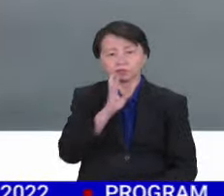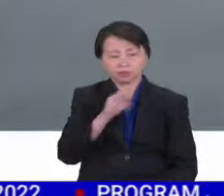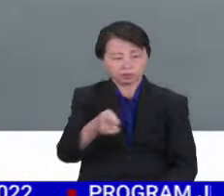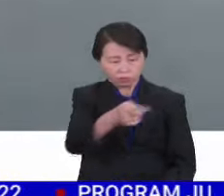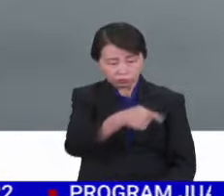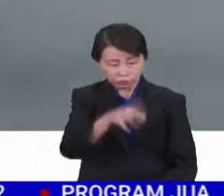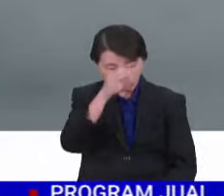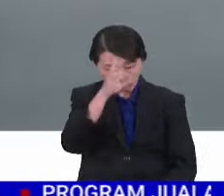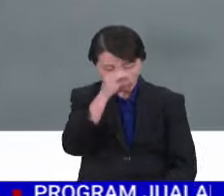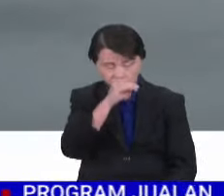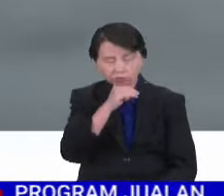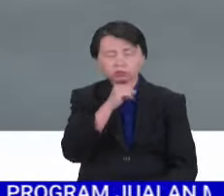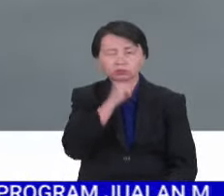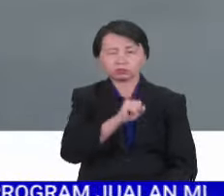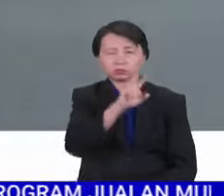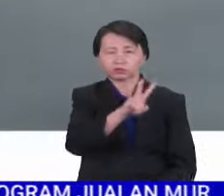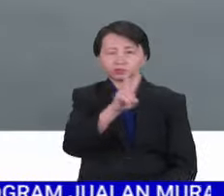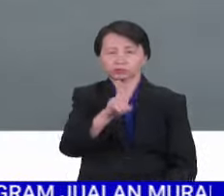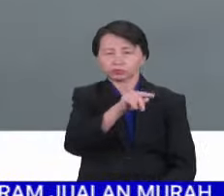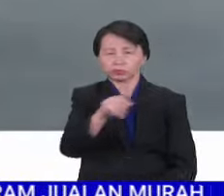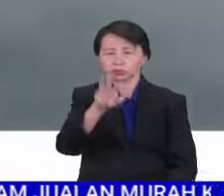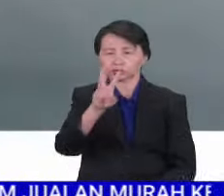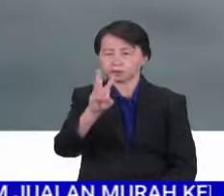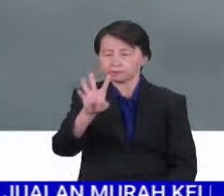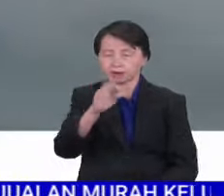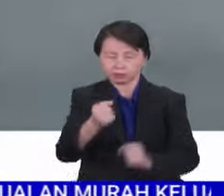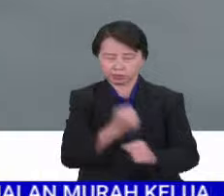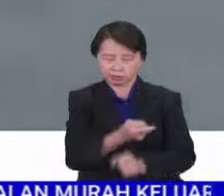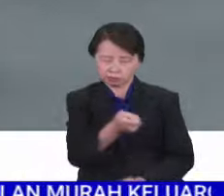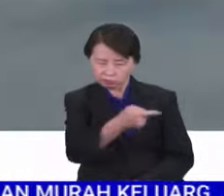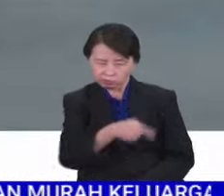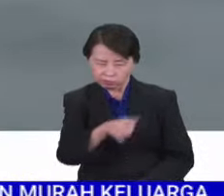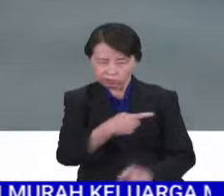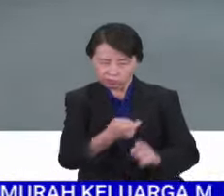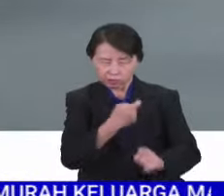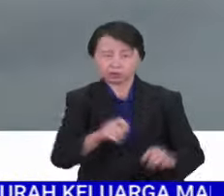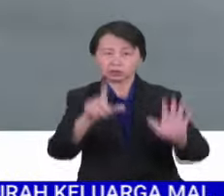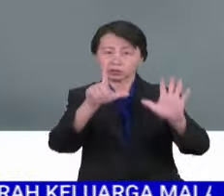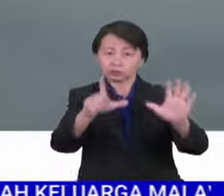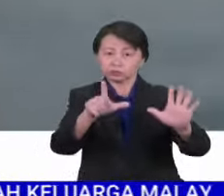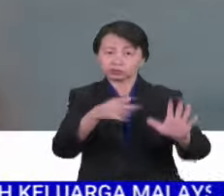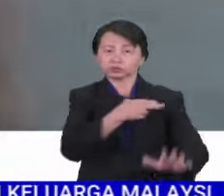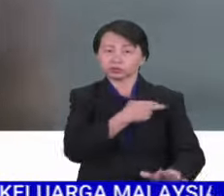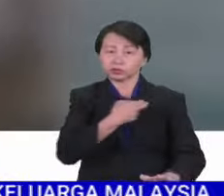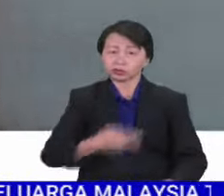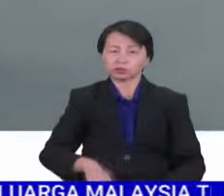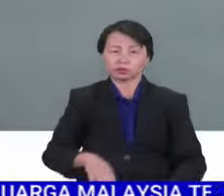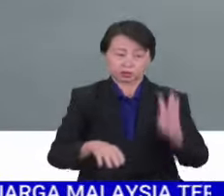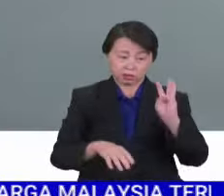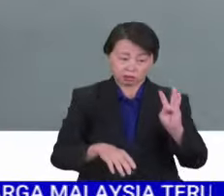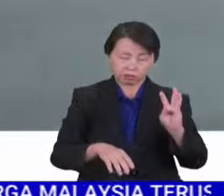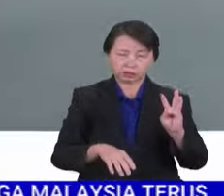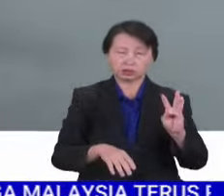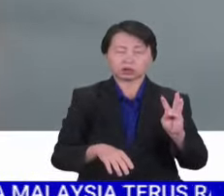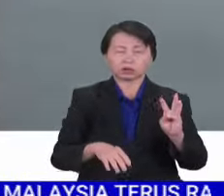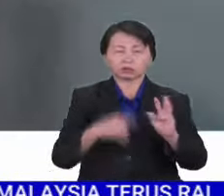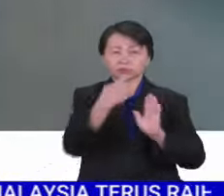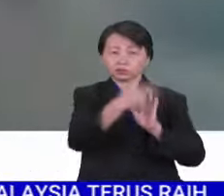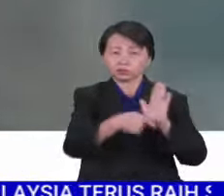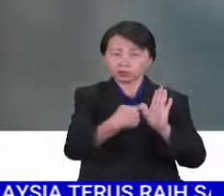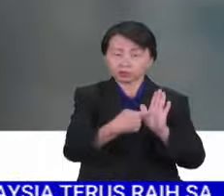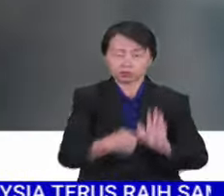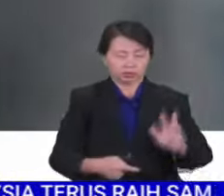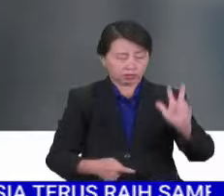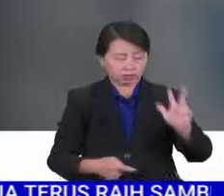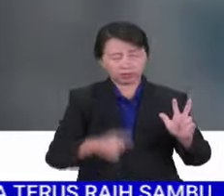kesemua lelaki berusia lingkungan 22 hingga 64 tahun itu terdiri daripada 7 warga Indonesia, 6 warga Sri Lanka dan